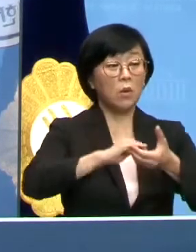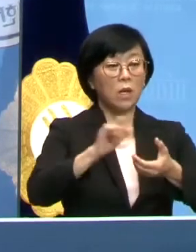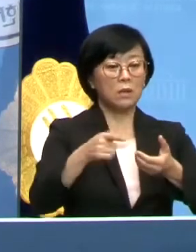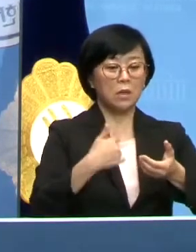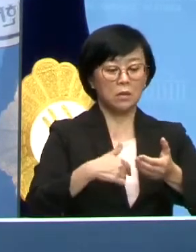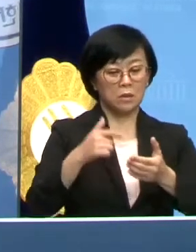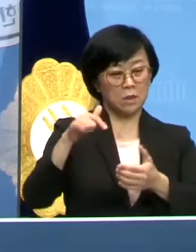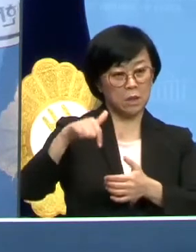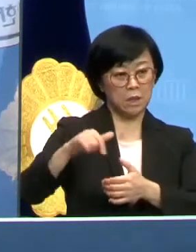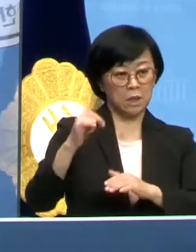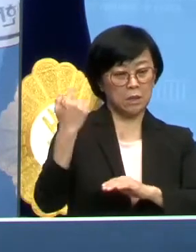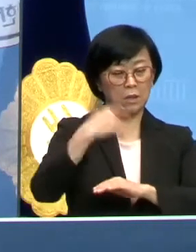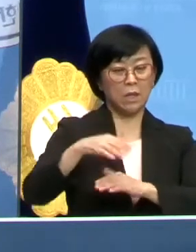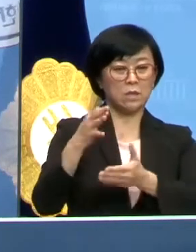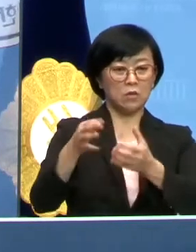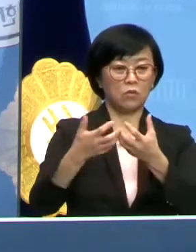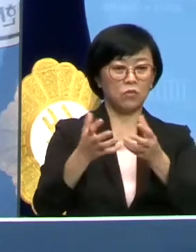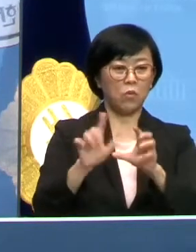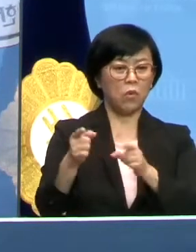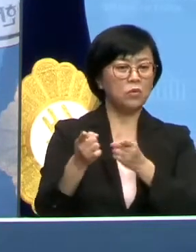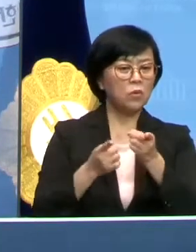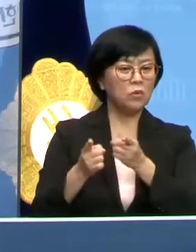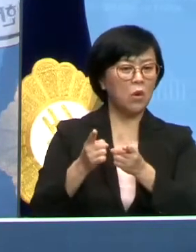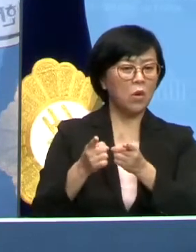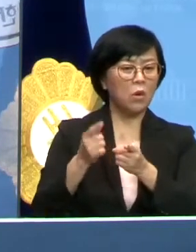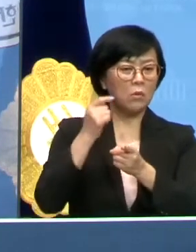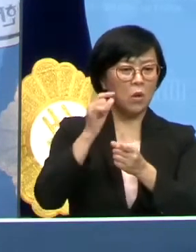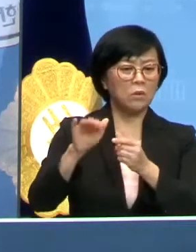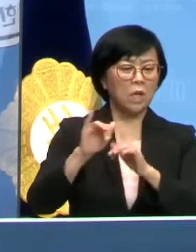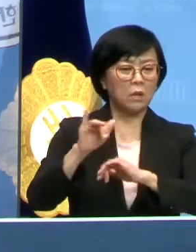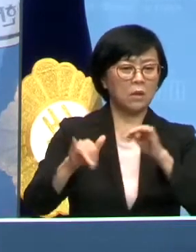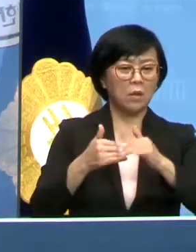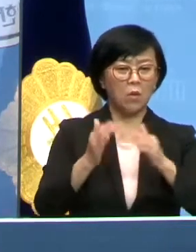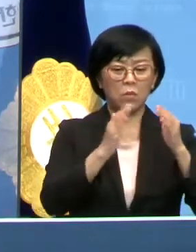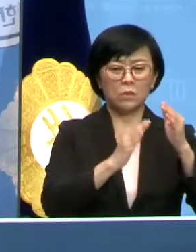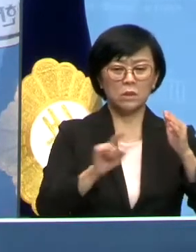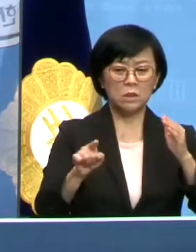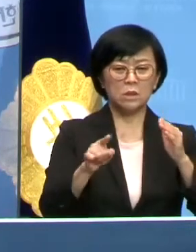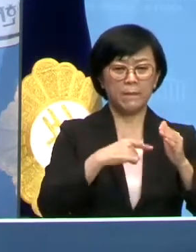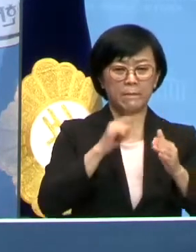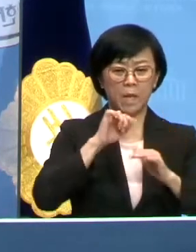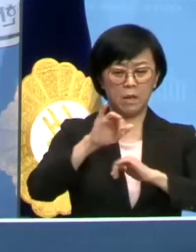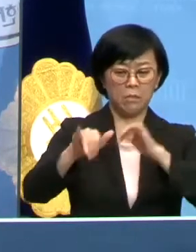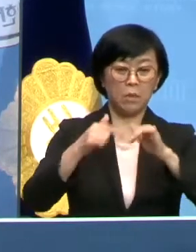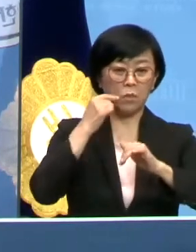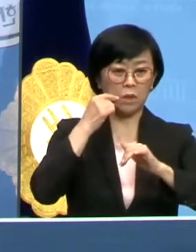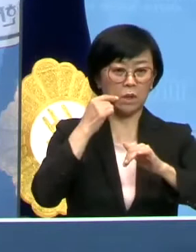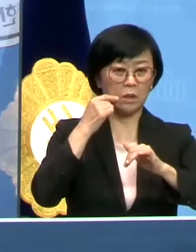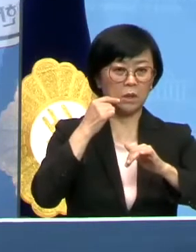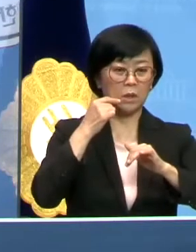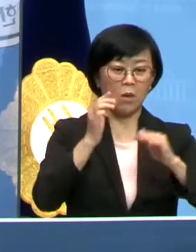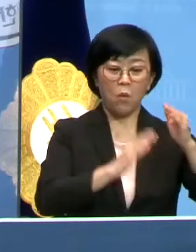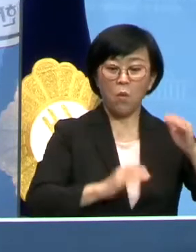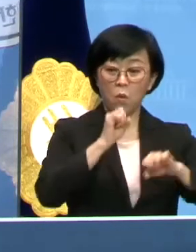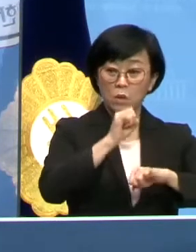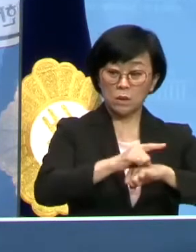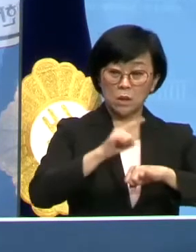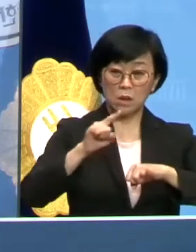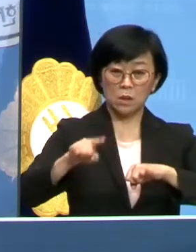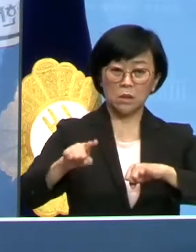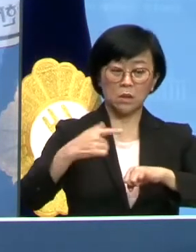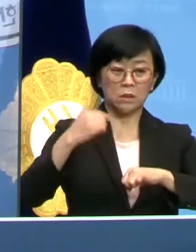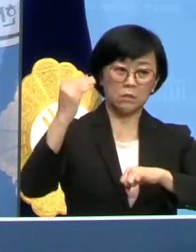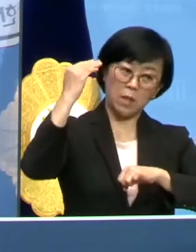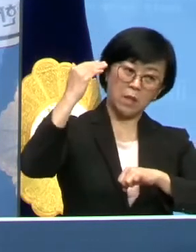기재부가 기재부 를 통제하지 못한다는 것이 공군 이란 얘기가 되는 마당에 0 구성을